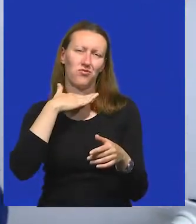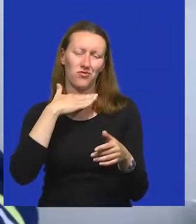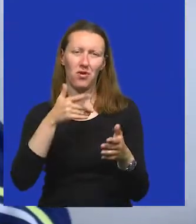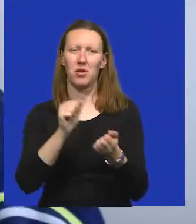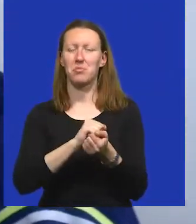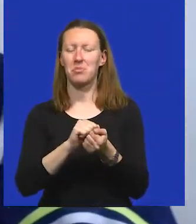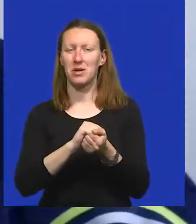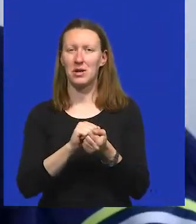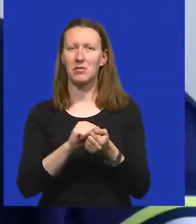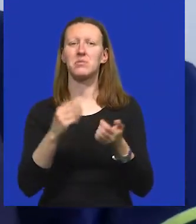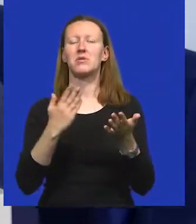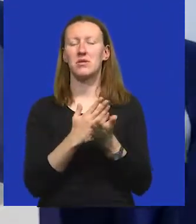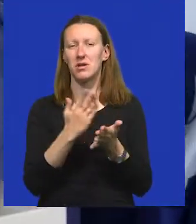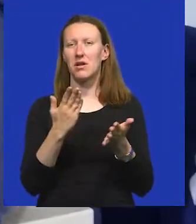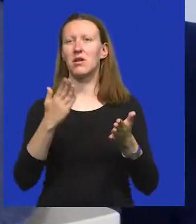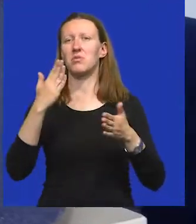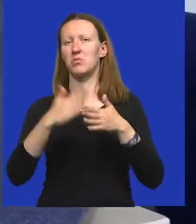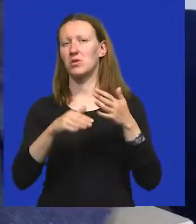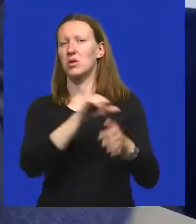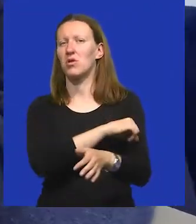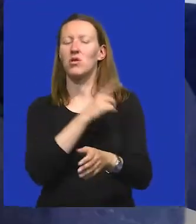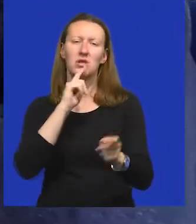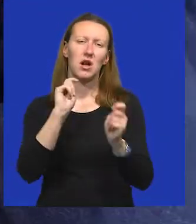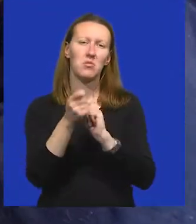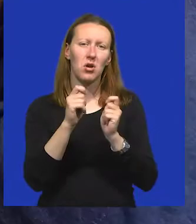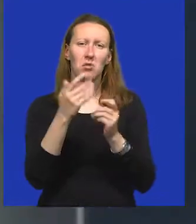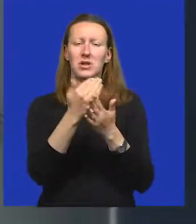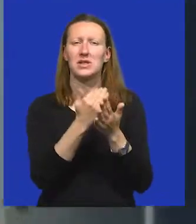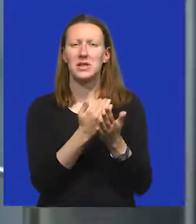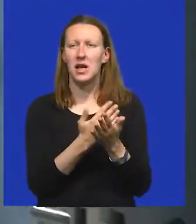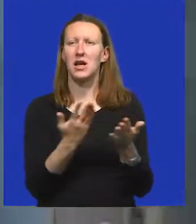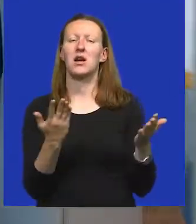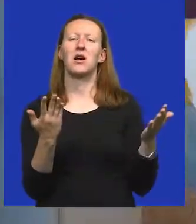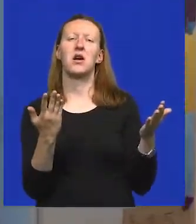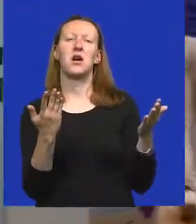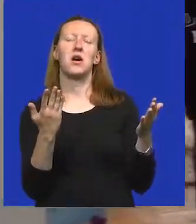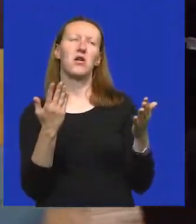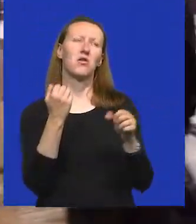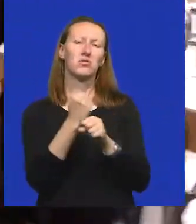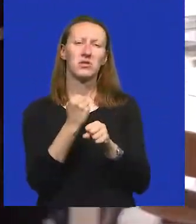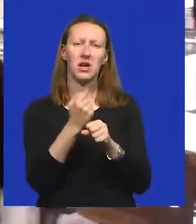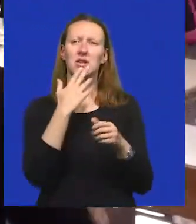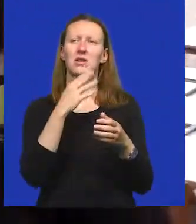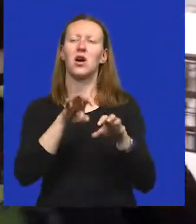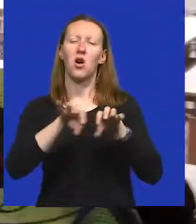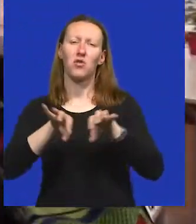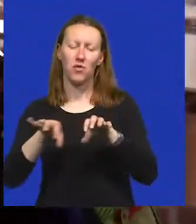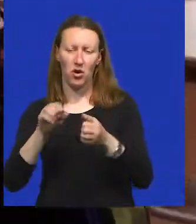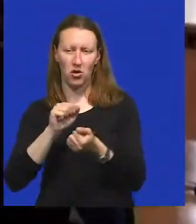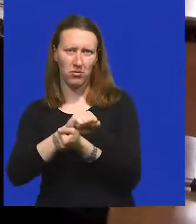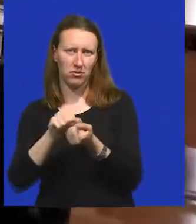a scuola. Però negli ultimi anni, con i cambiamenti di legge, con il funzionamento della